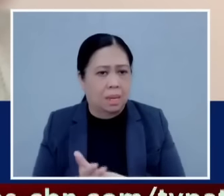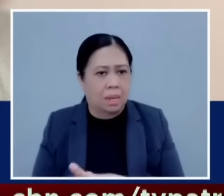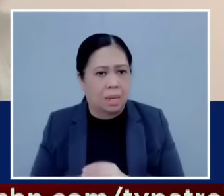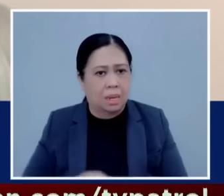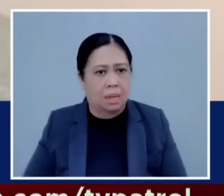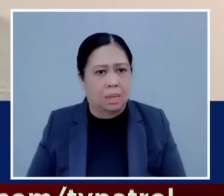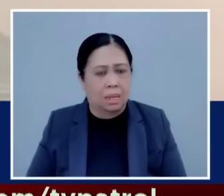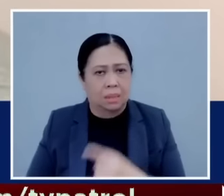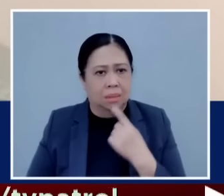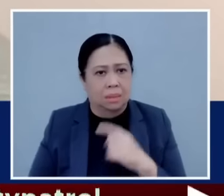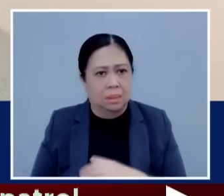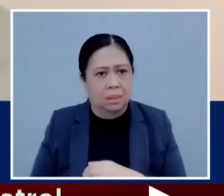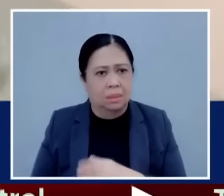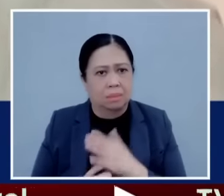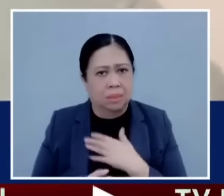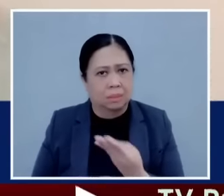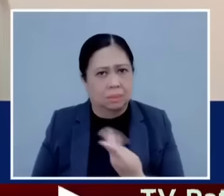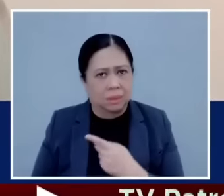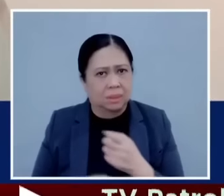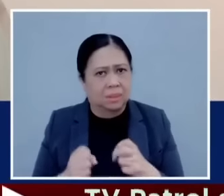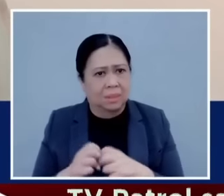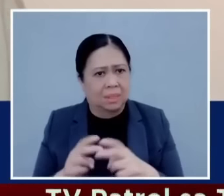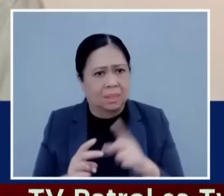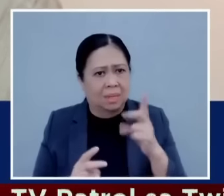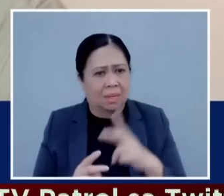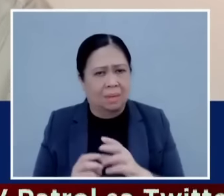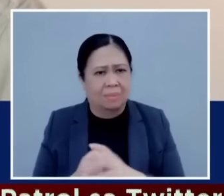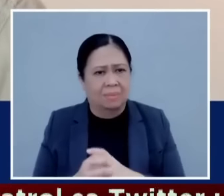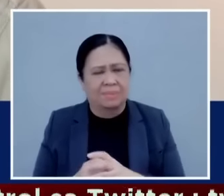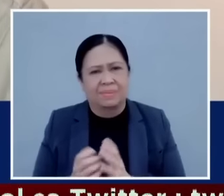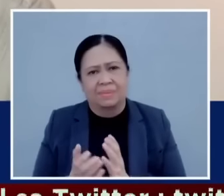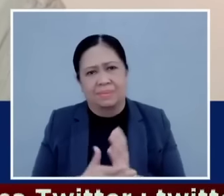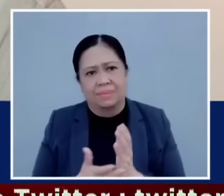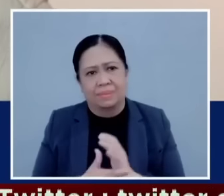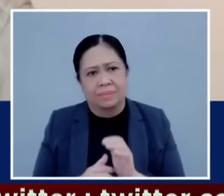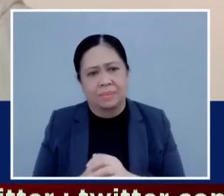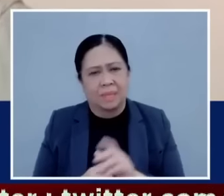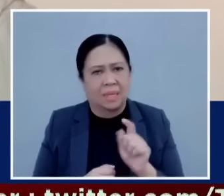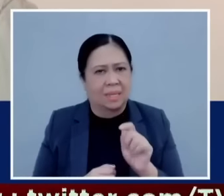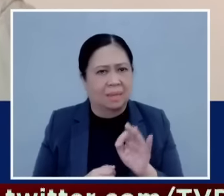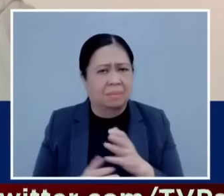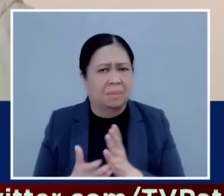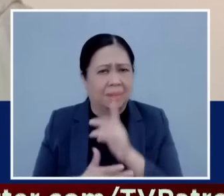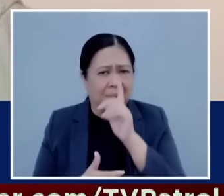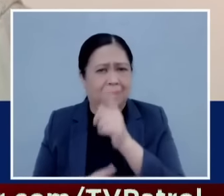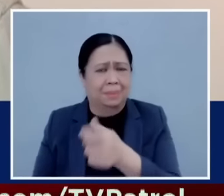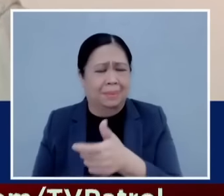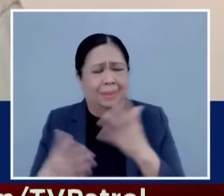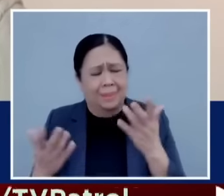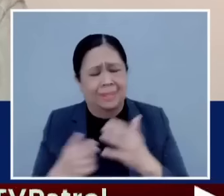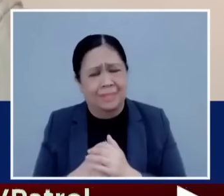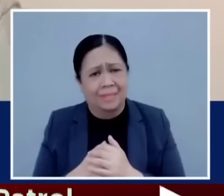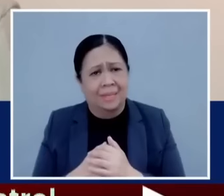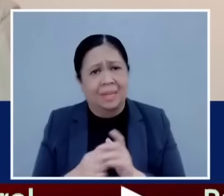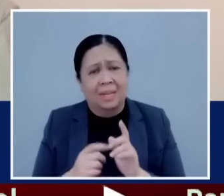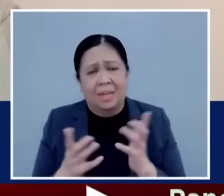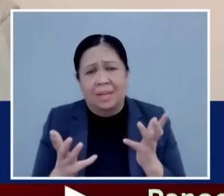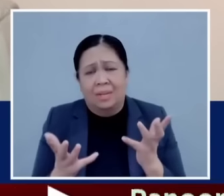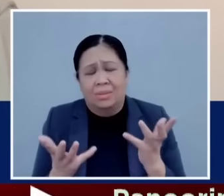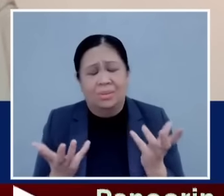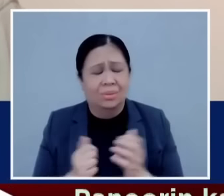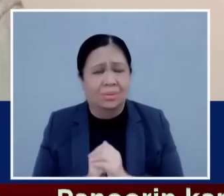Parang pakibalik mo na kahit partial. Sige, parang ano na lang, di ba? Parang may TF din siya. Ganyan, pero like, yun.